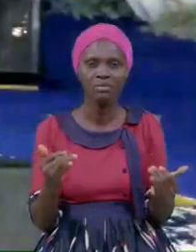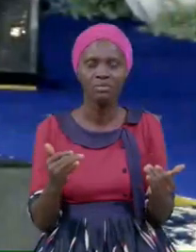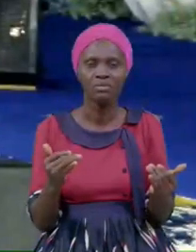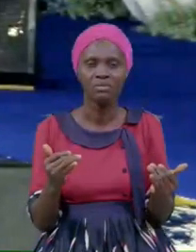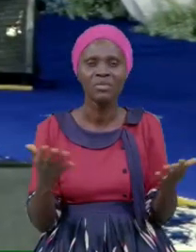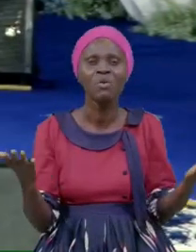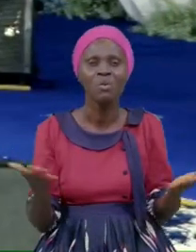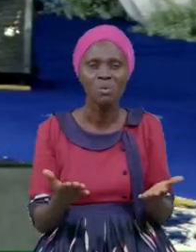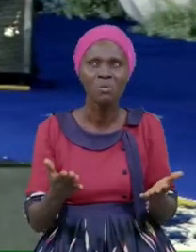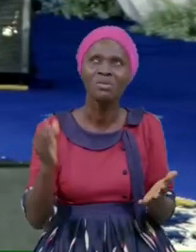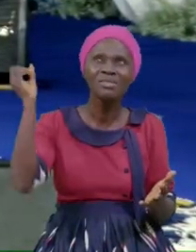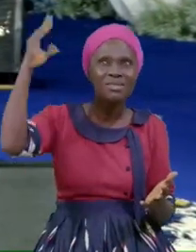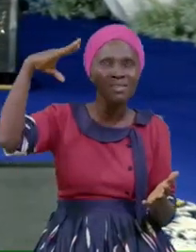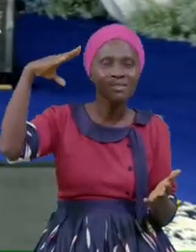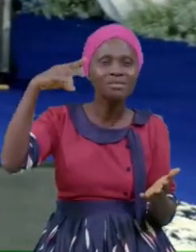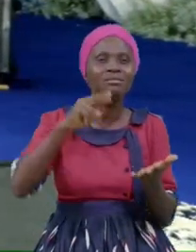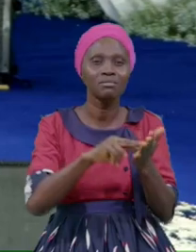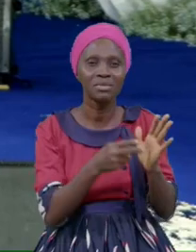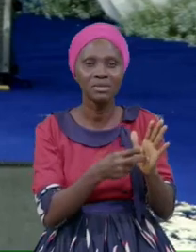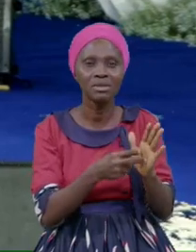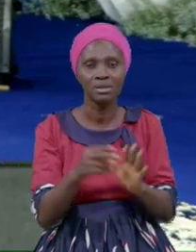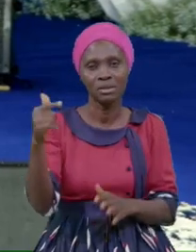en réalité?